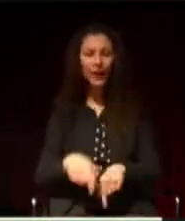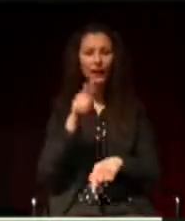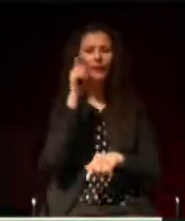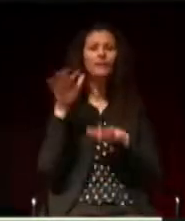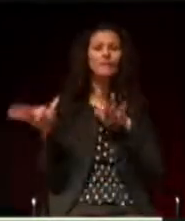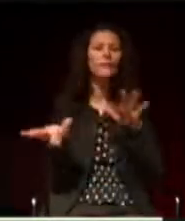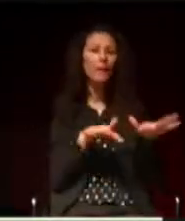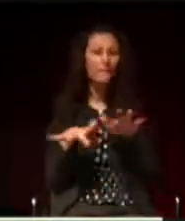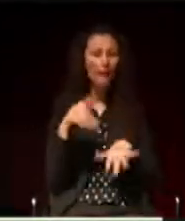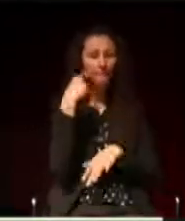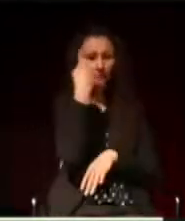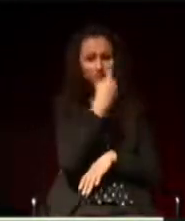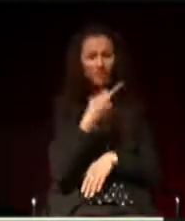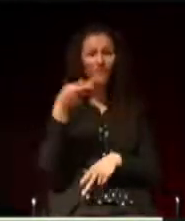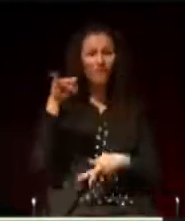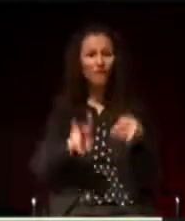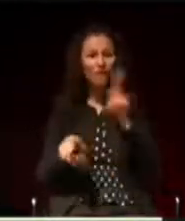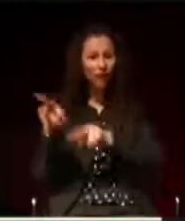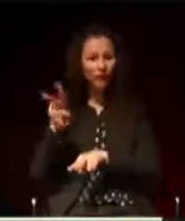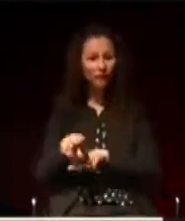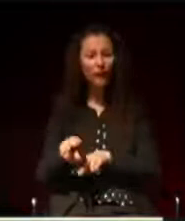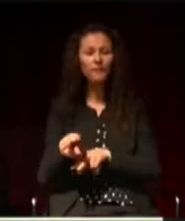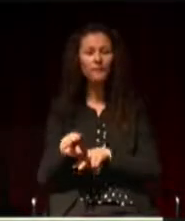gerçekleşen depremde vefat eden